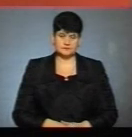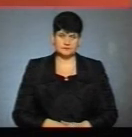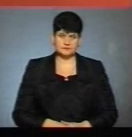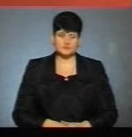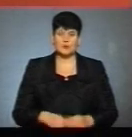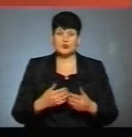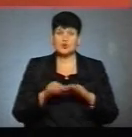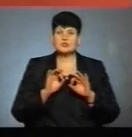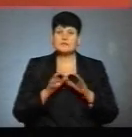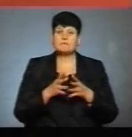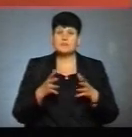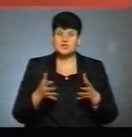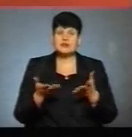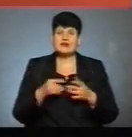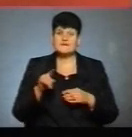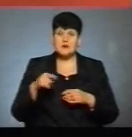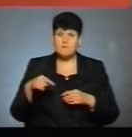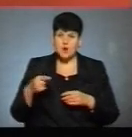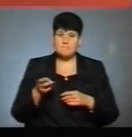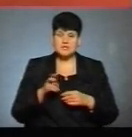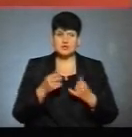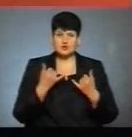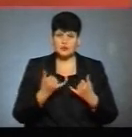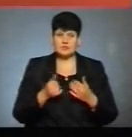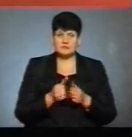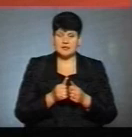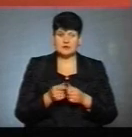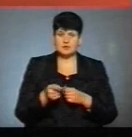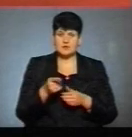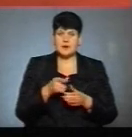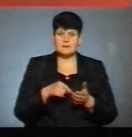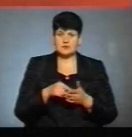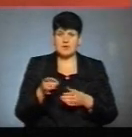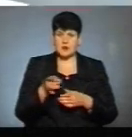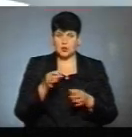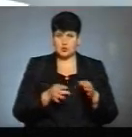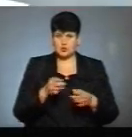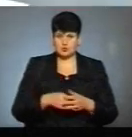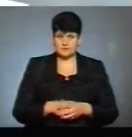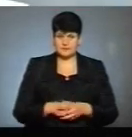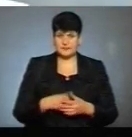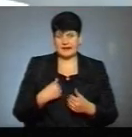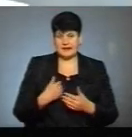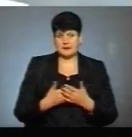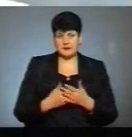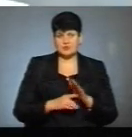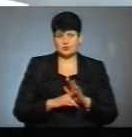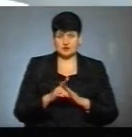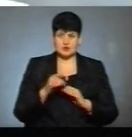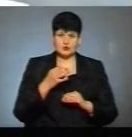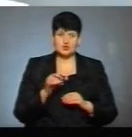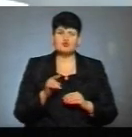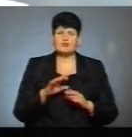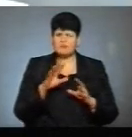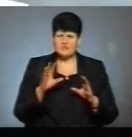Отже, розкажіть більше, з якими вимогами прийшли сьогодні під Тернопільський міськрайонний суд? Я, напевно, спочатку скажу, чому ми